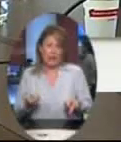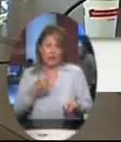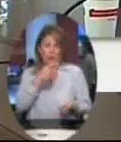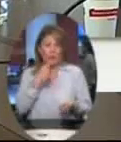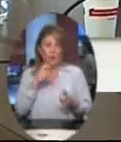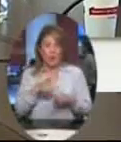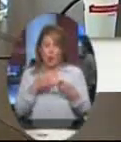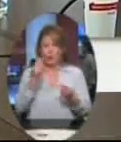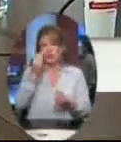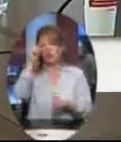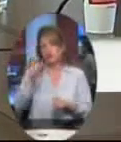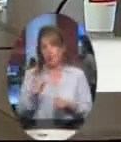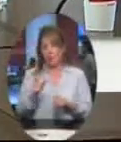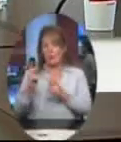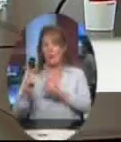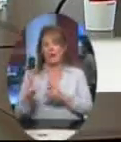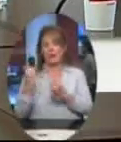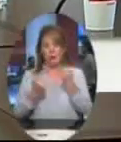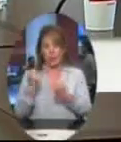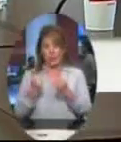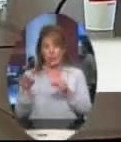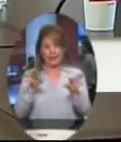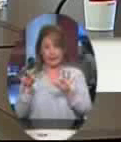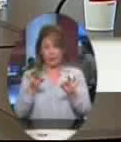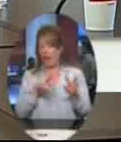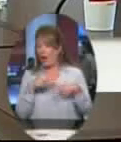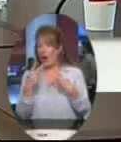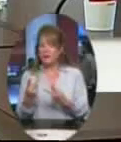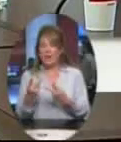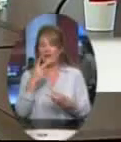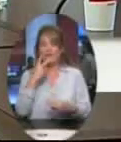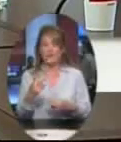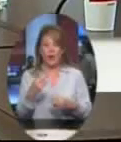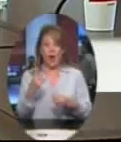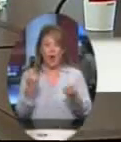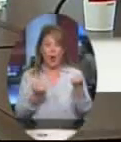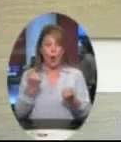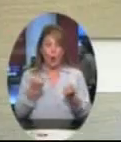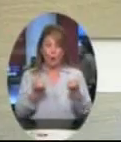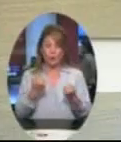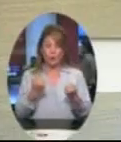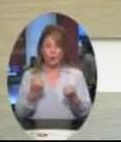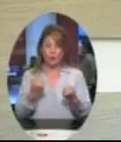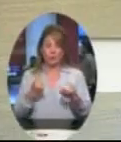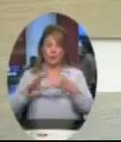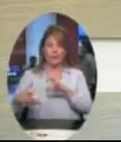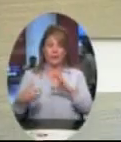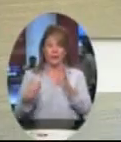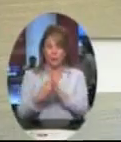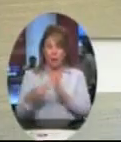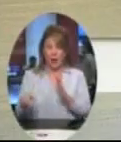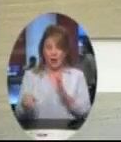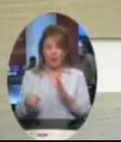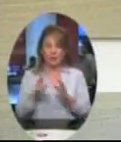הרכב בקניון, חזר והאוטו שמצא את האוטו שלו אחרי תאונה, ולא יכול להיות שאזרח